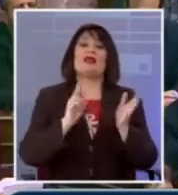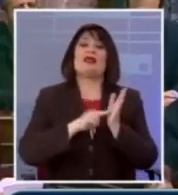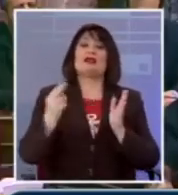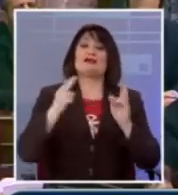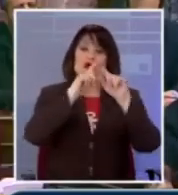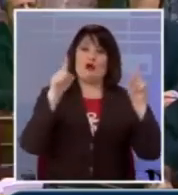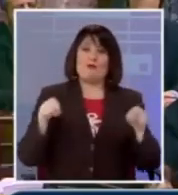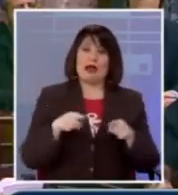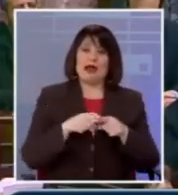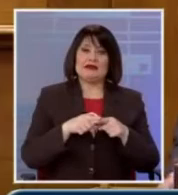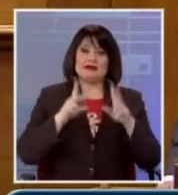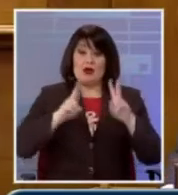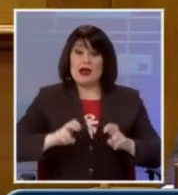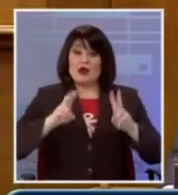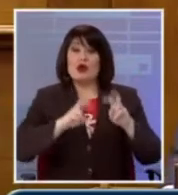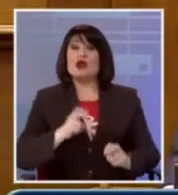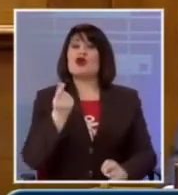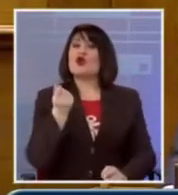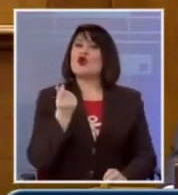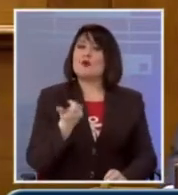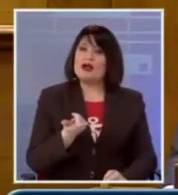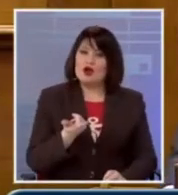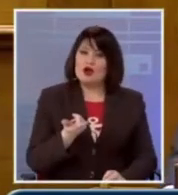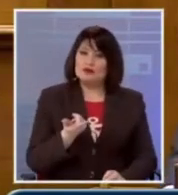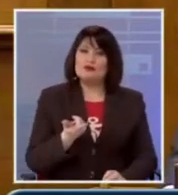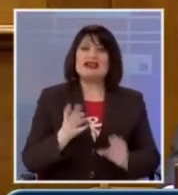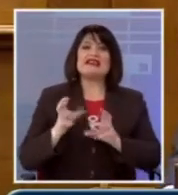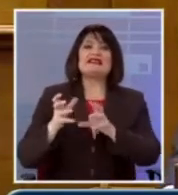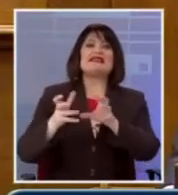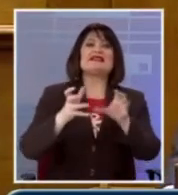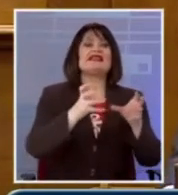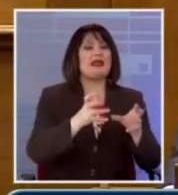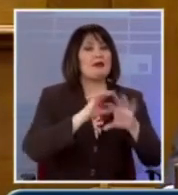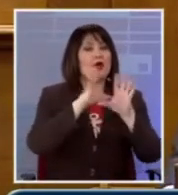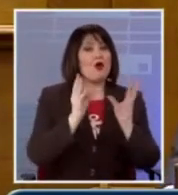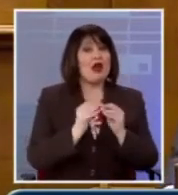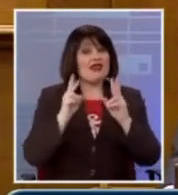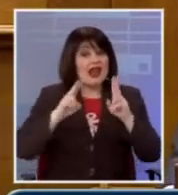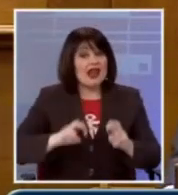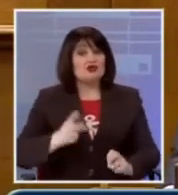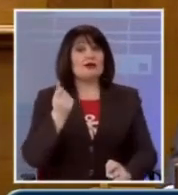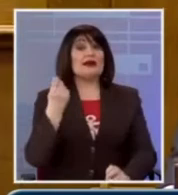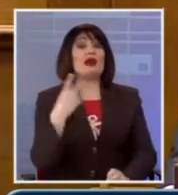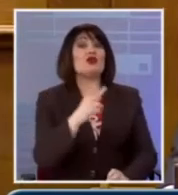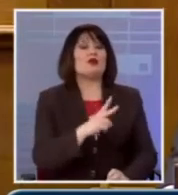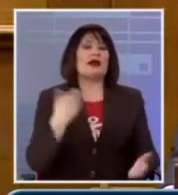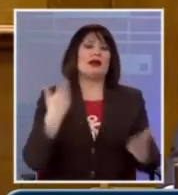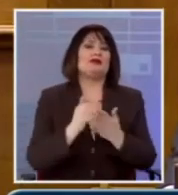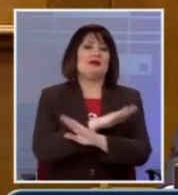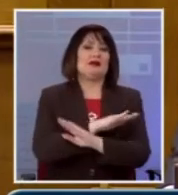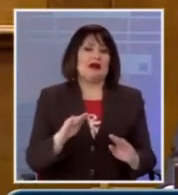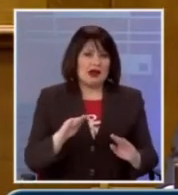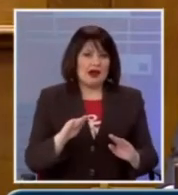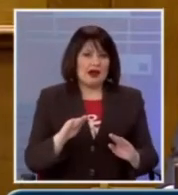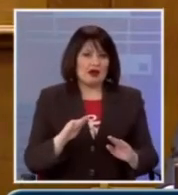πλαίσιο για τον έλεγχο των οικονομικών, των ραδιοτηλεοπτικών σταθμών και άλλων μέσων ενημέρωσης. Τελειώνουμε οριστικά